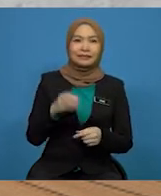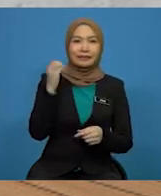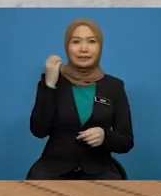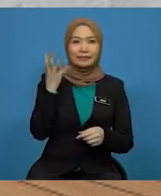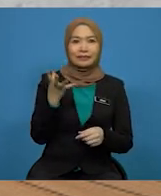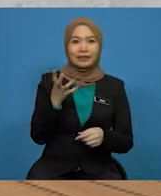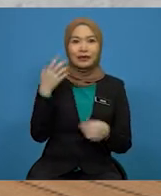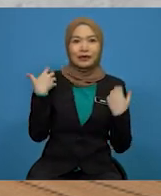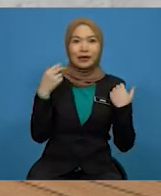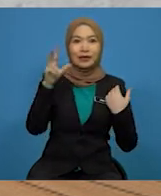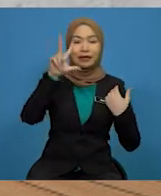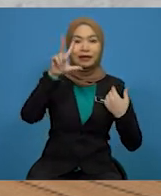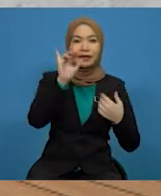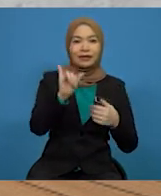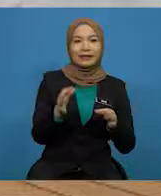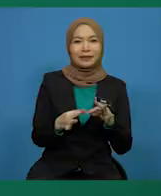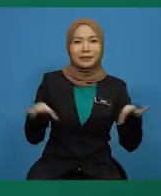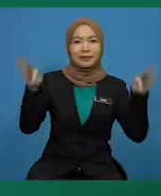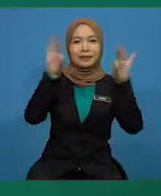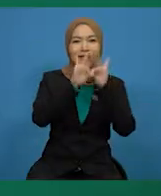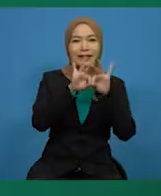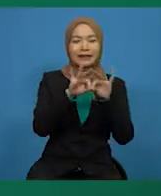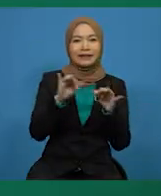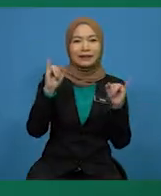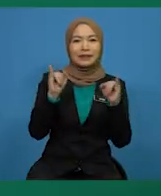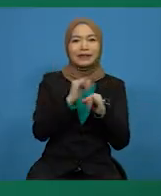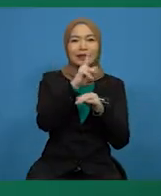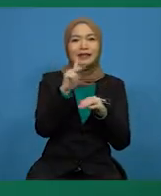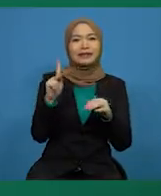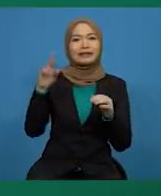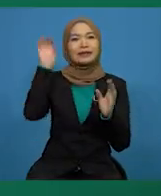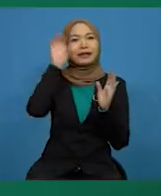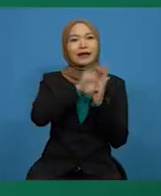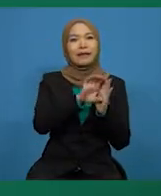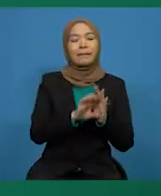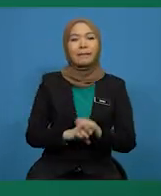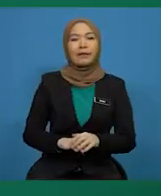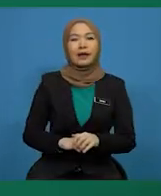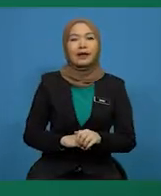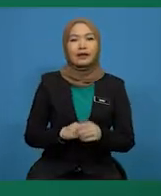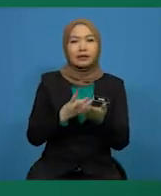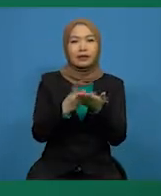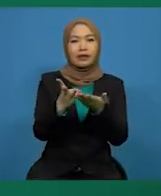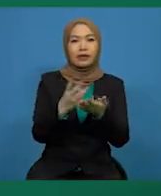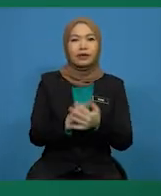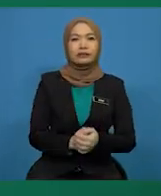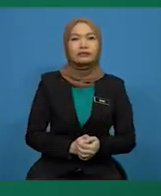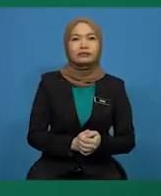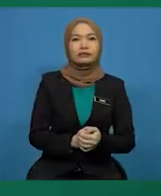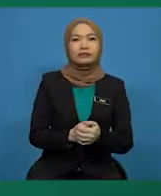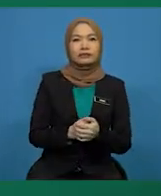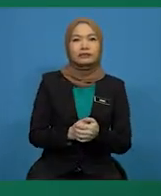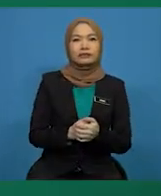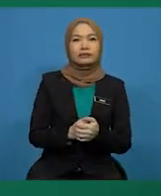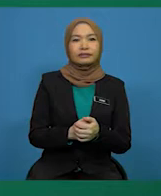konsep penting semasa menjelaskan gambar rajah kesimbangan pasaran wang. Okey, yang pertama, situasi di mana